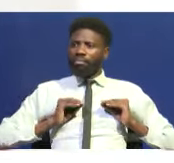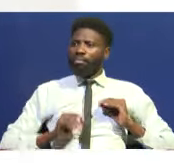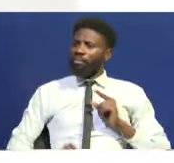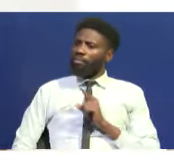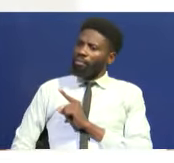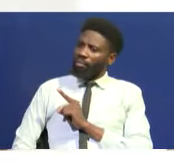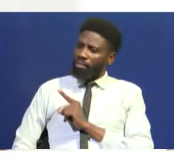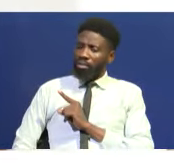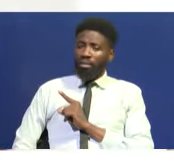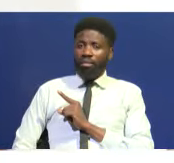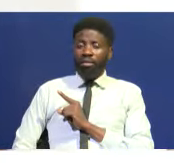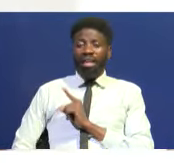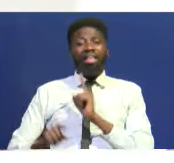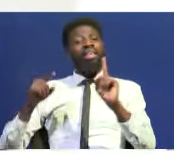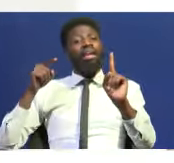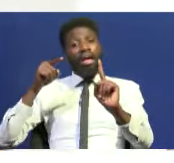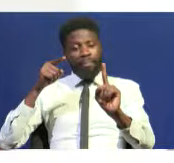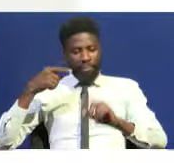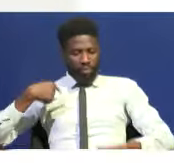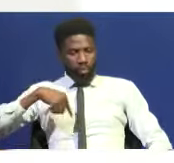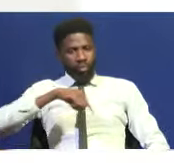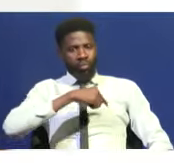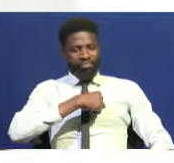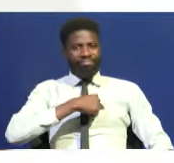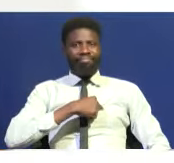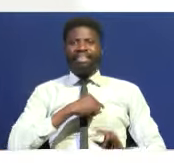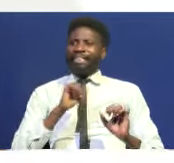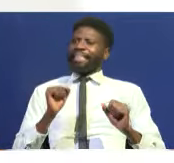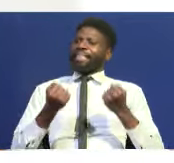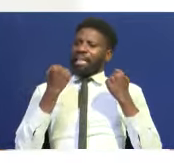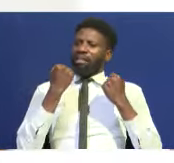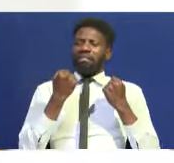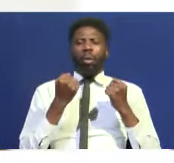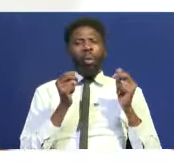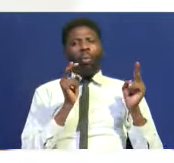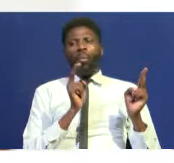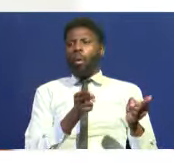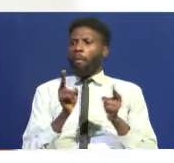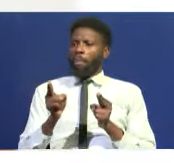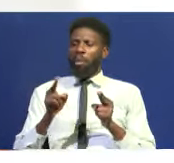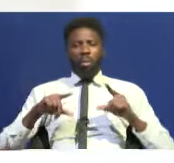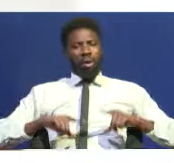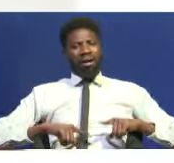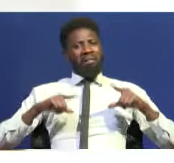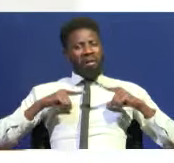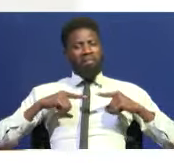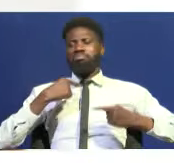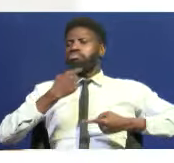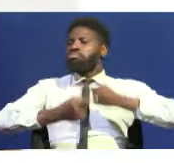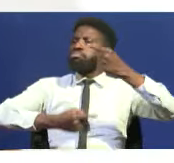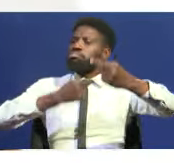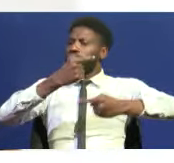to keep us safe, to allow us go about our businesses, deserve